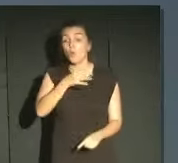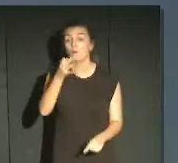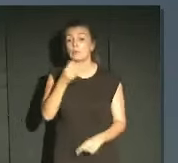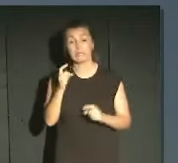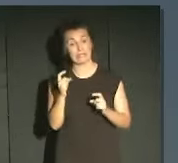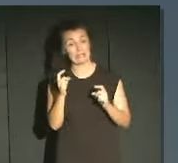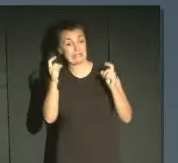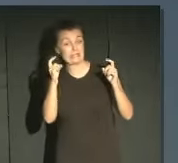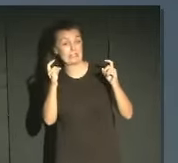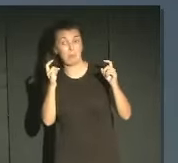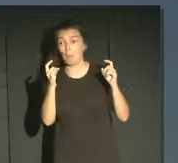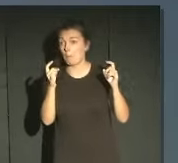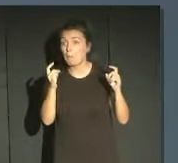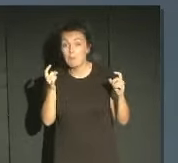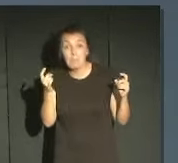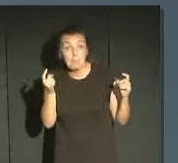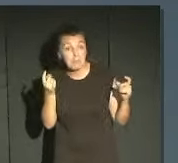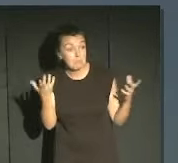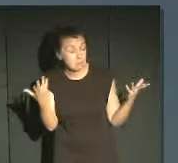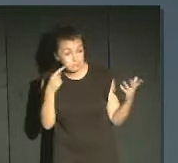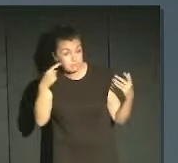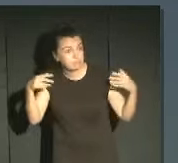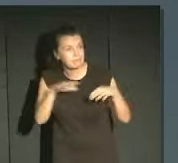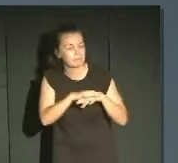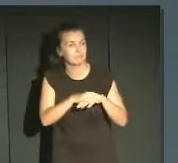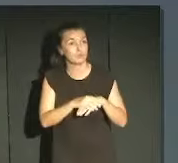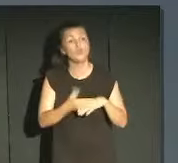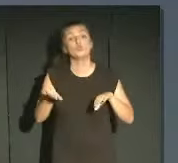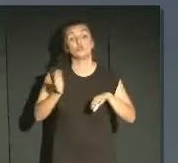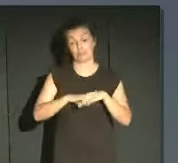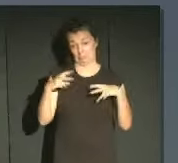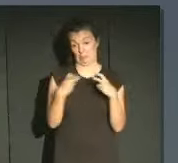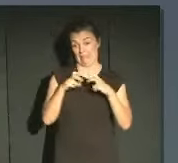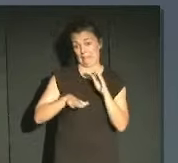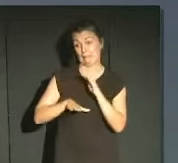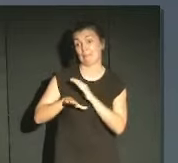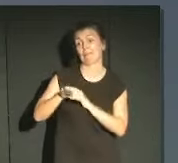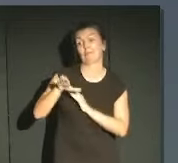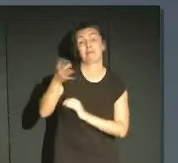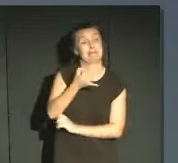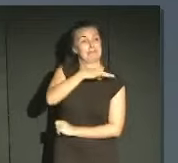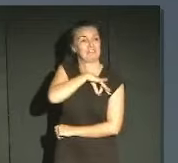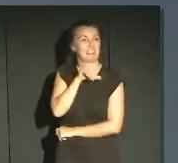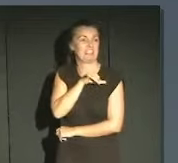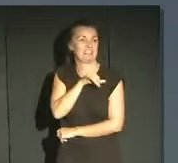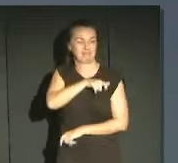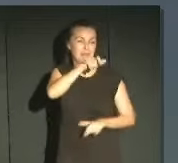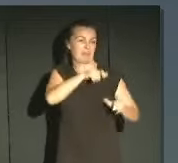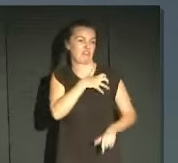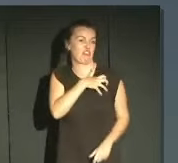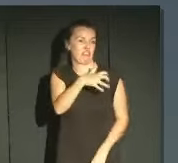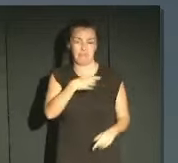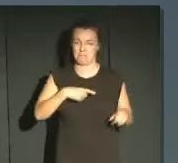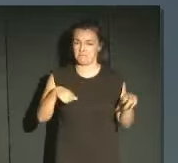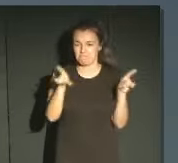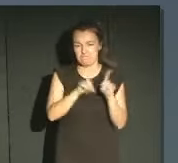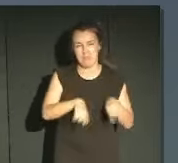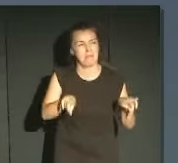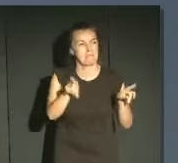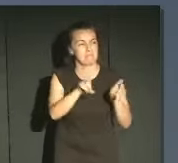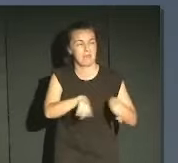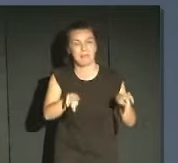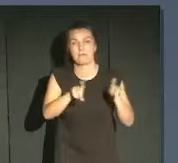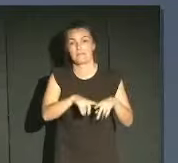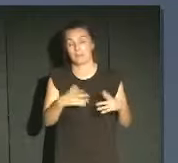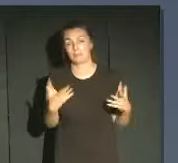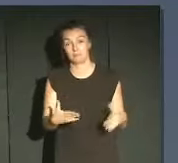le ressent même pas dans notre quotidien et quand il y a qui continue à s'enrichir c'est toujours les riches donc camarade